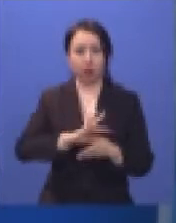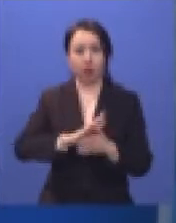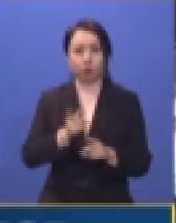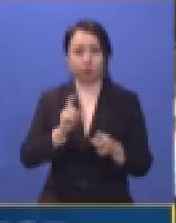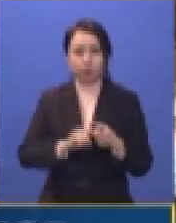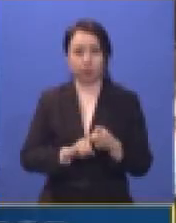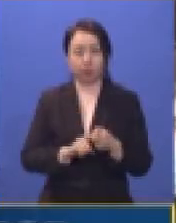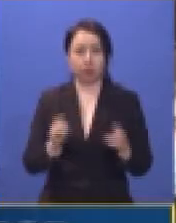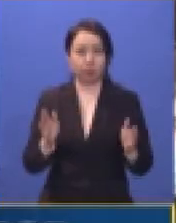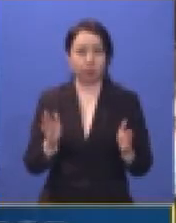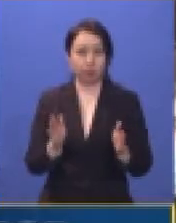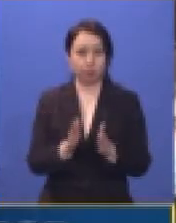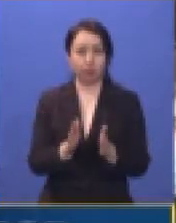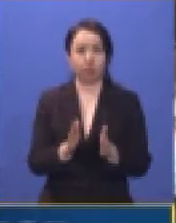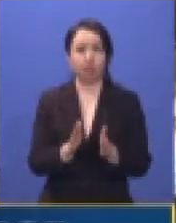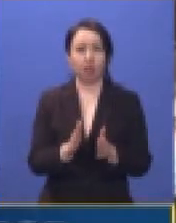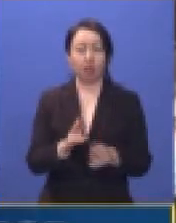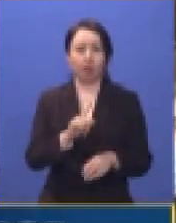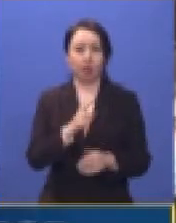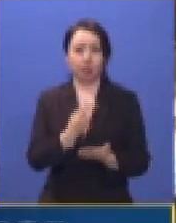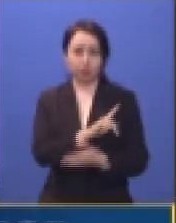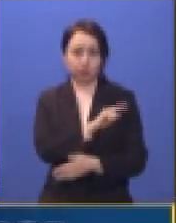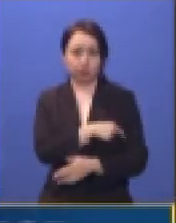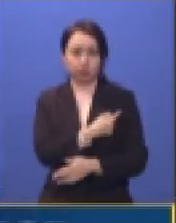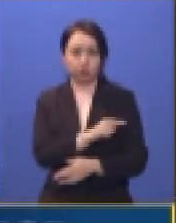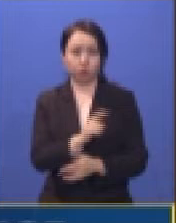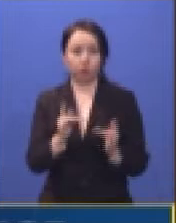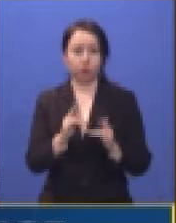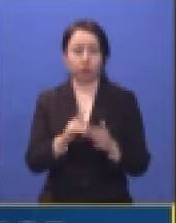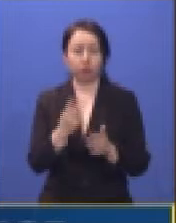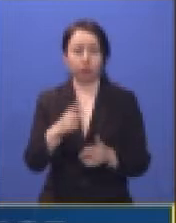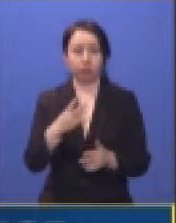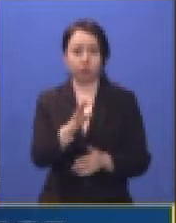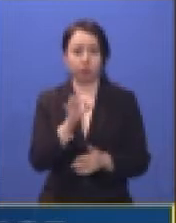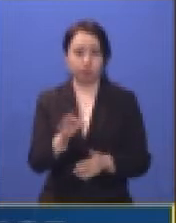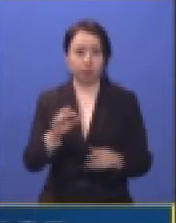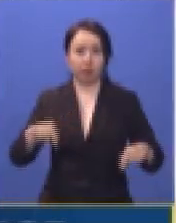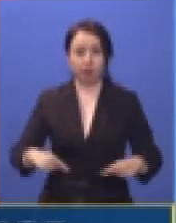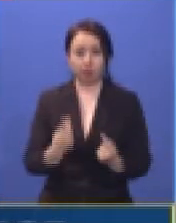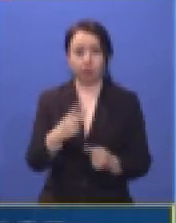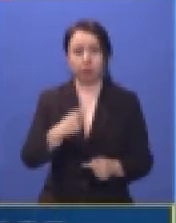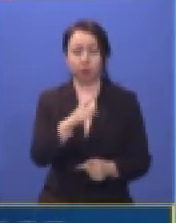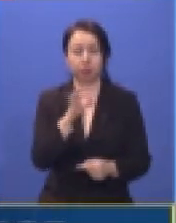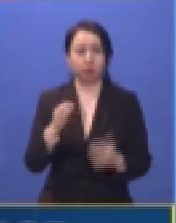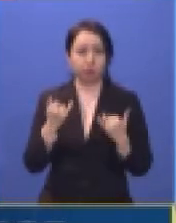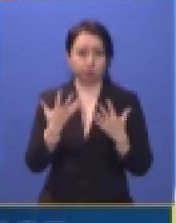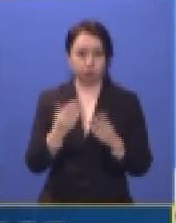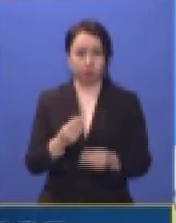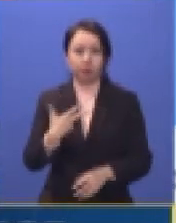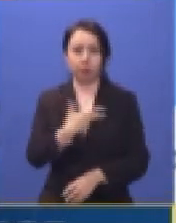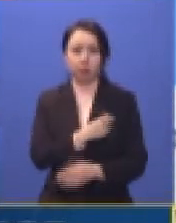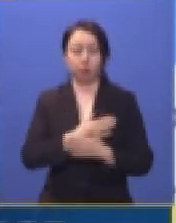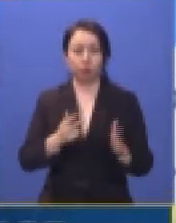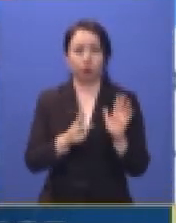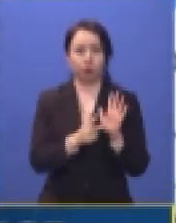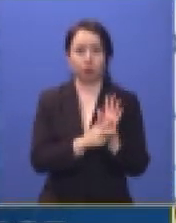коронавирусной инфекцией снижается загруженность инфекционных коек составляет 24 процента реанимационных 21 процент на сегодняшний день